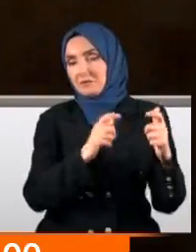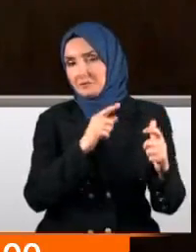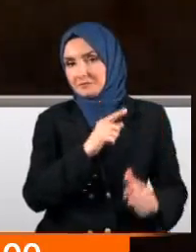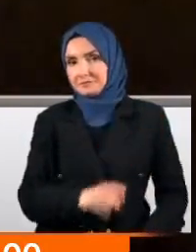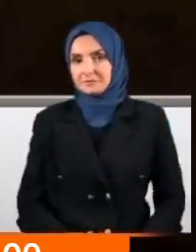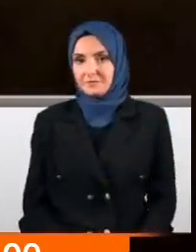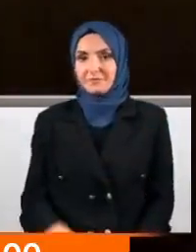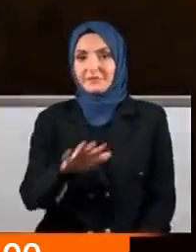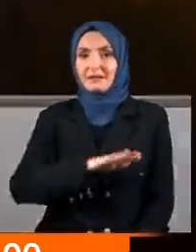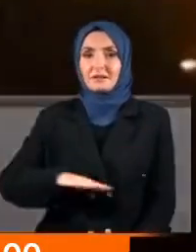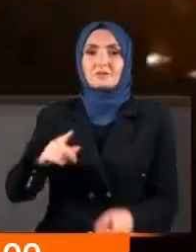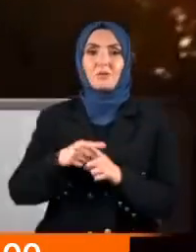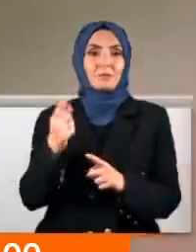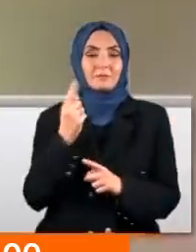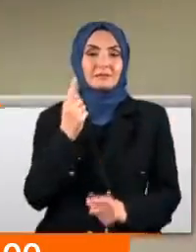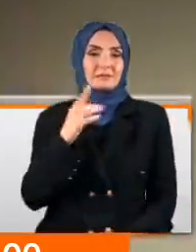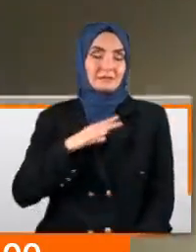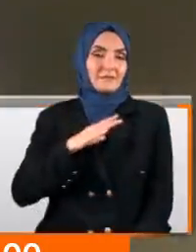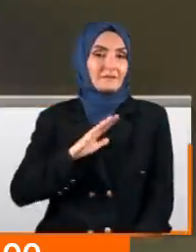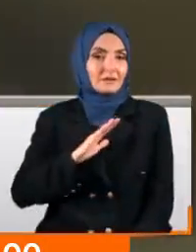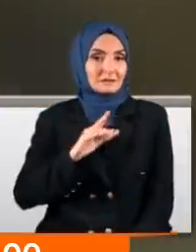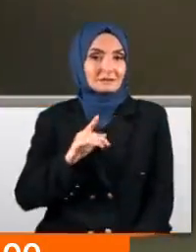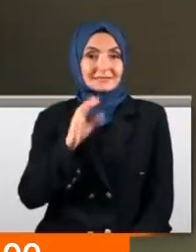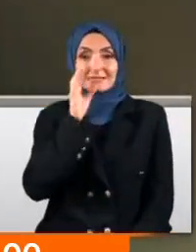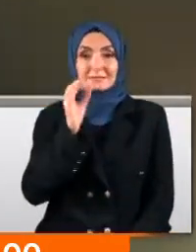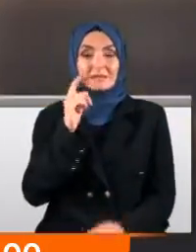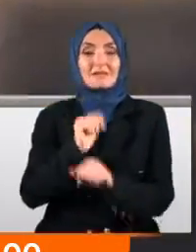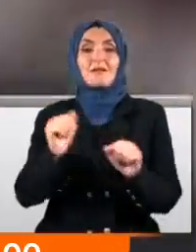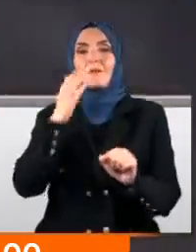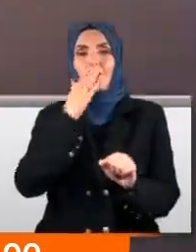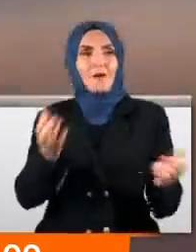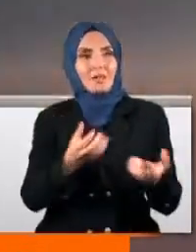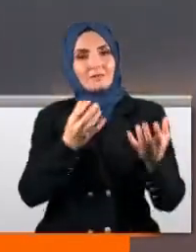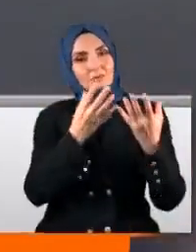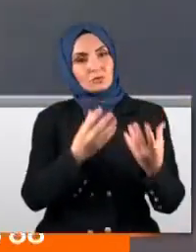Herkesin ortak dileği kimseye zarar gelmeden alevlerin kontrol altına alınması.